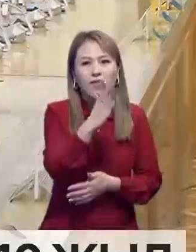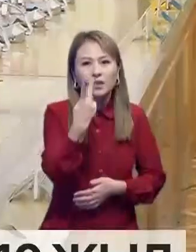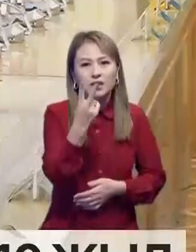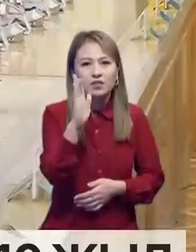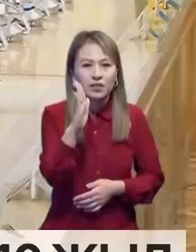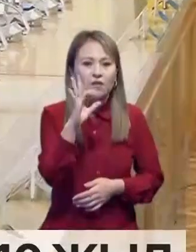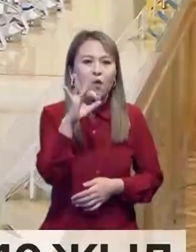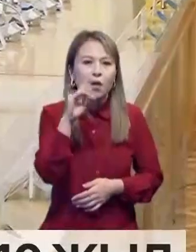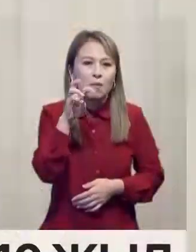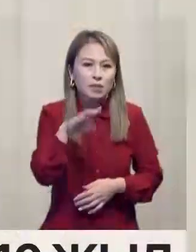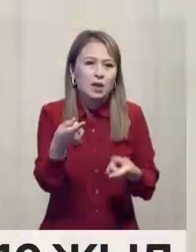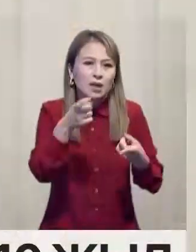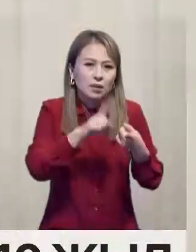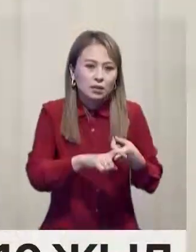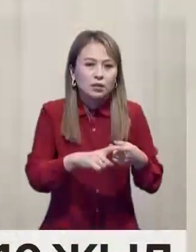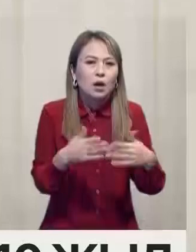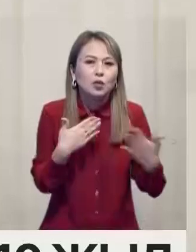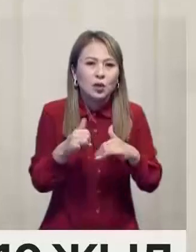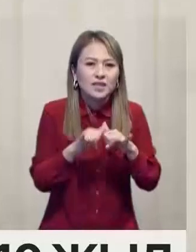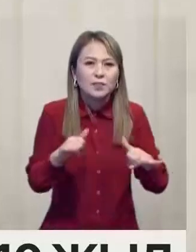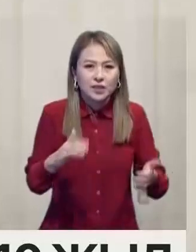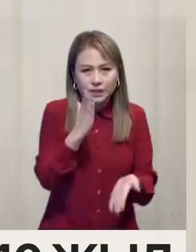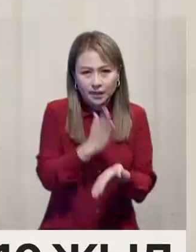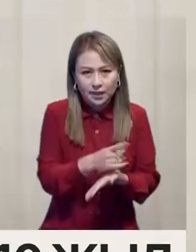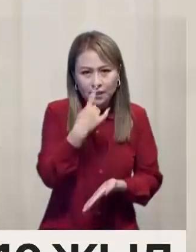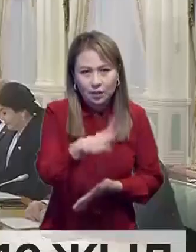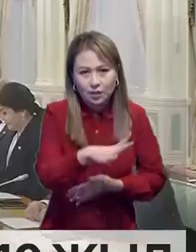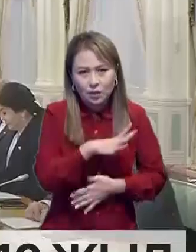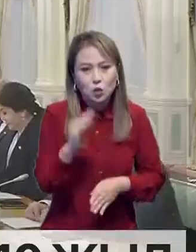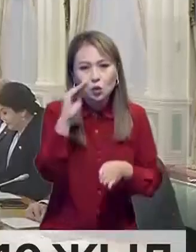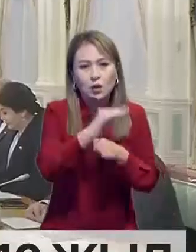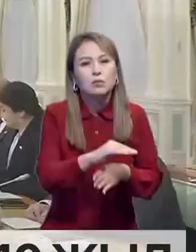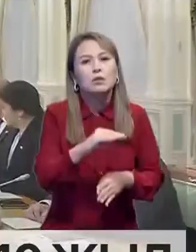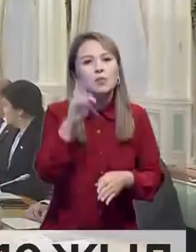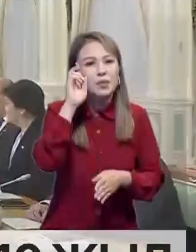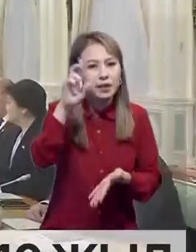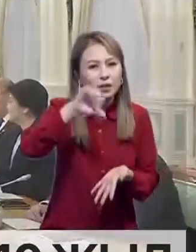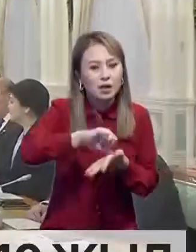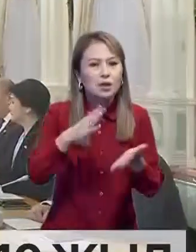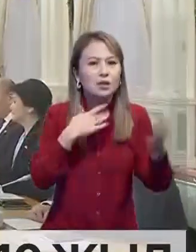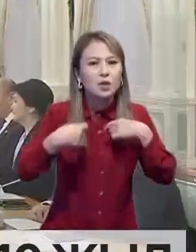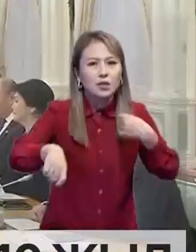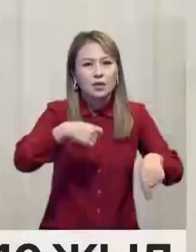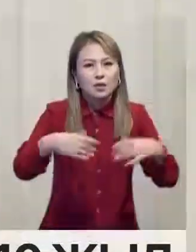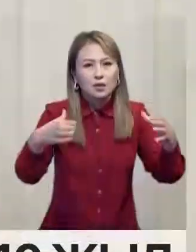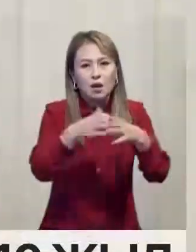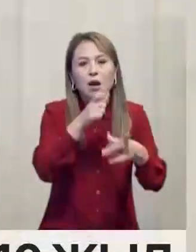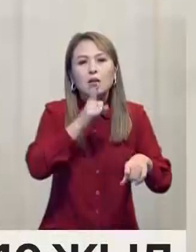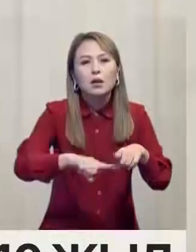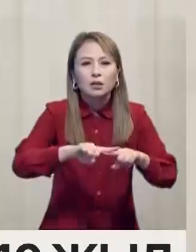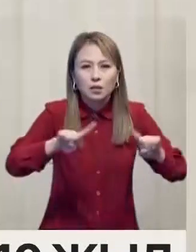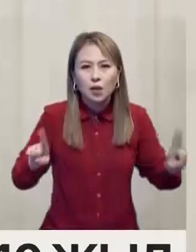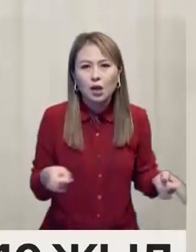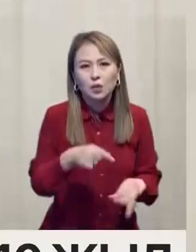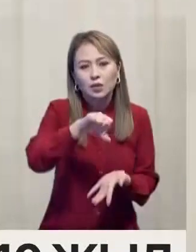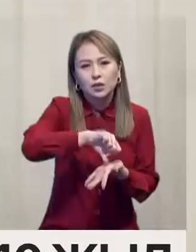арасындағы V2V форматындағы байланыстарды дамытуға септігін тигізеді деп есептейді. Сондай-ақ тараптар мемлекеттер арасындағы